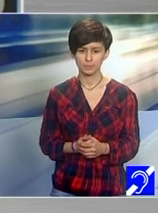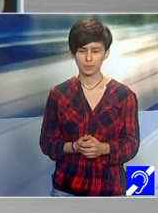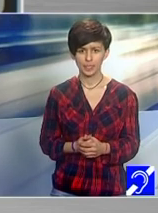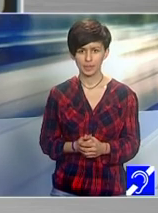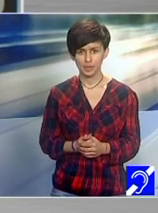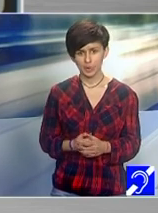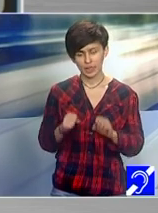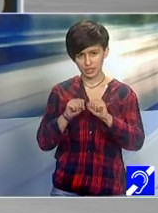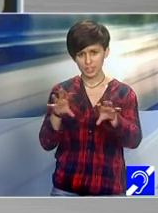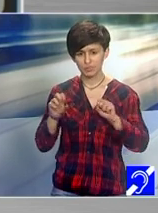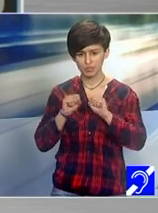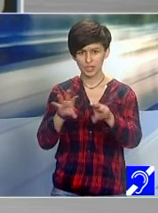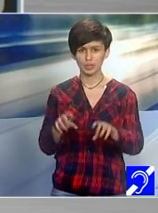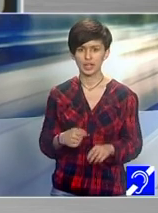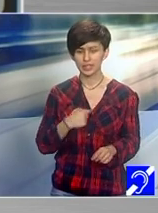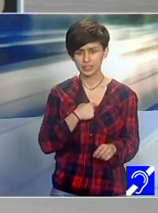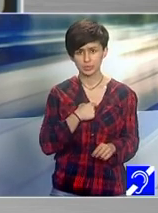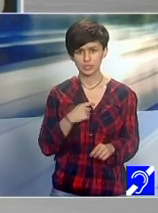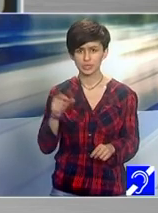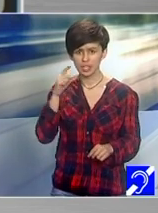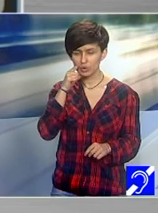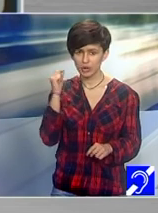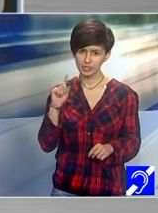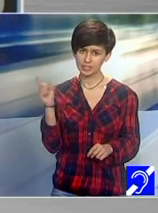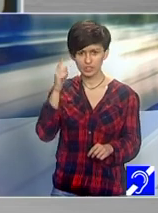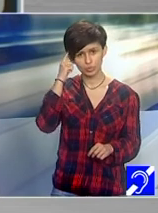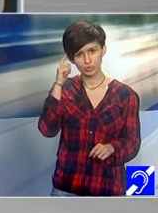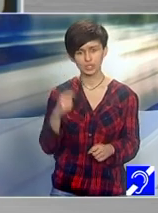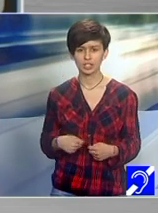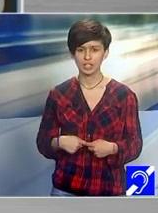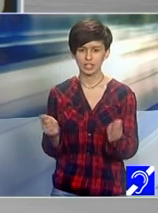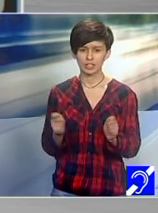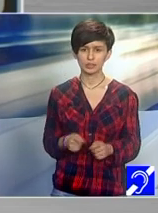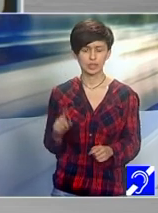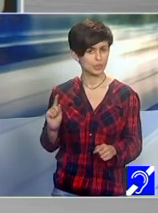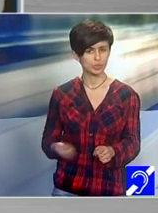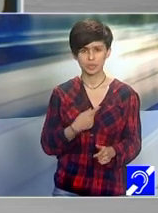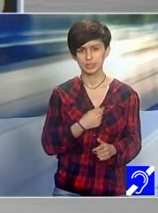Este posibil ca lumea să nu cunoască toate posibilitățile. Asta